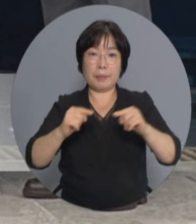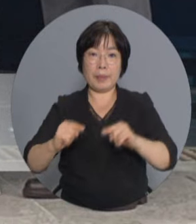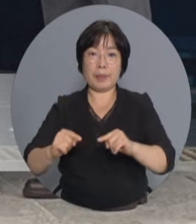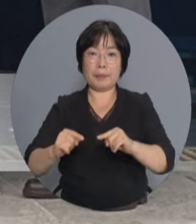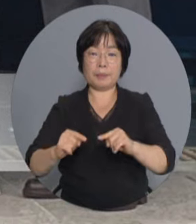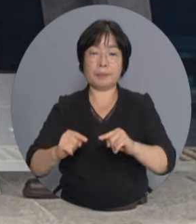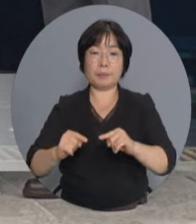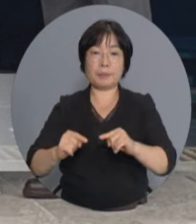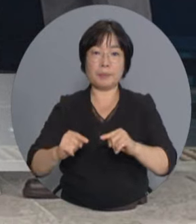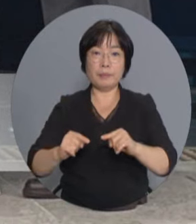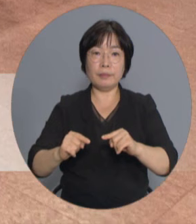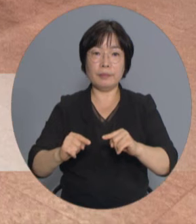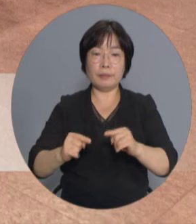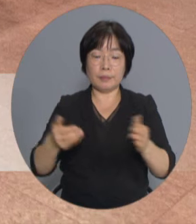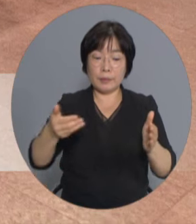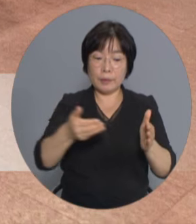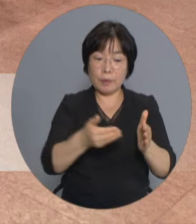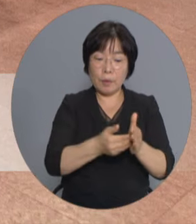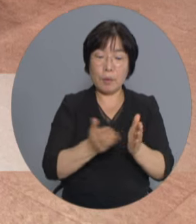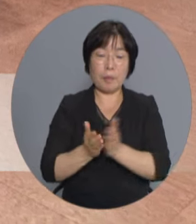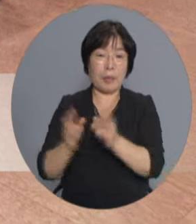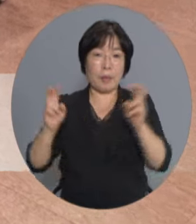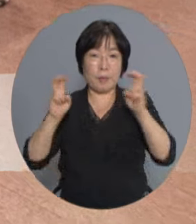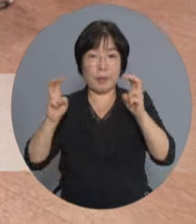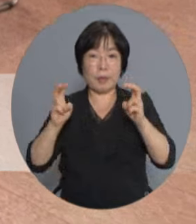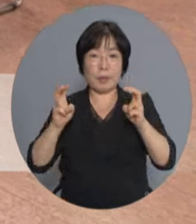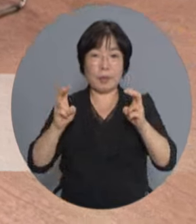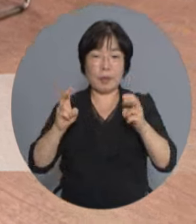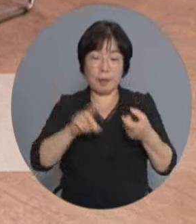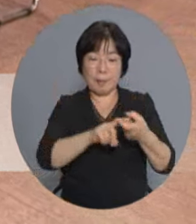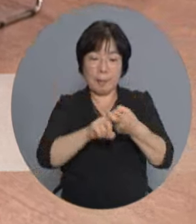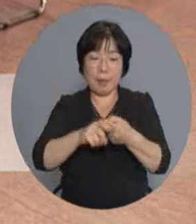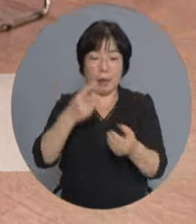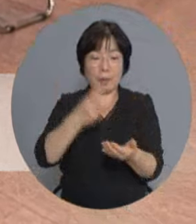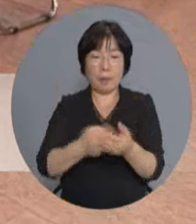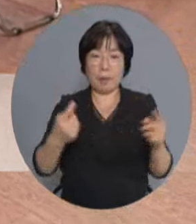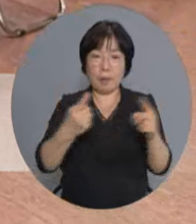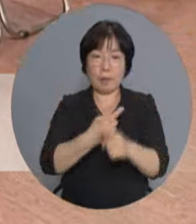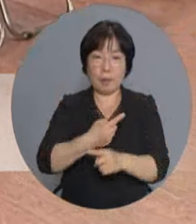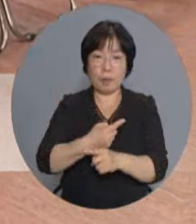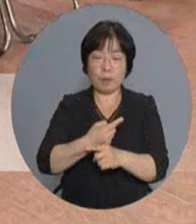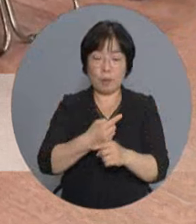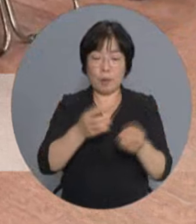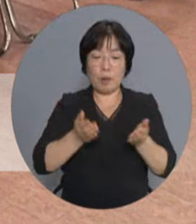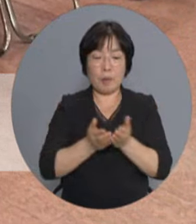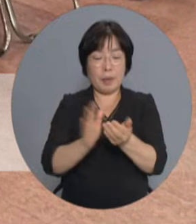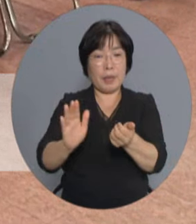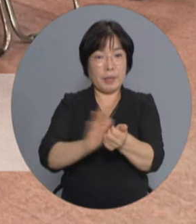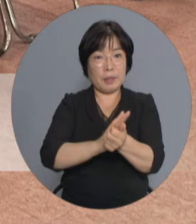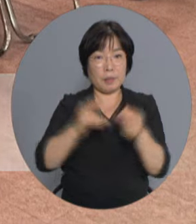참석했습니다. 항만공사와 선사들은 해운동맹 재편에 따른 광양항 정기선